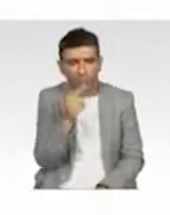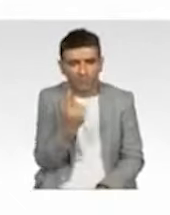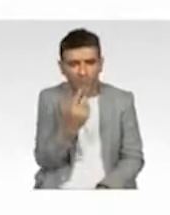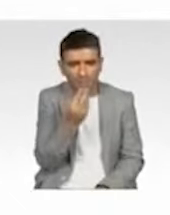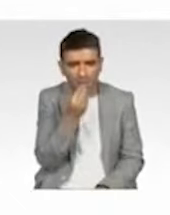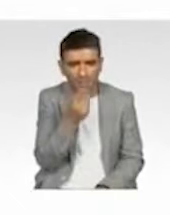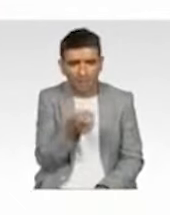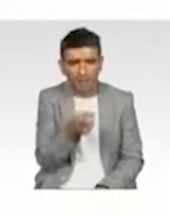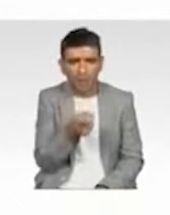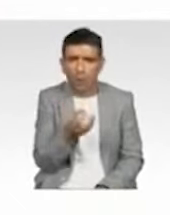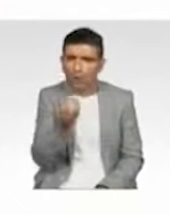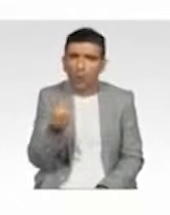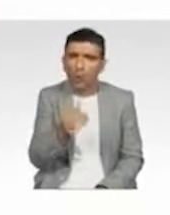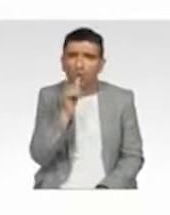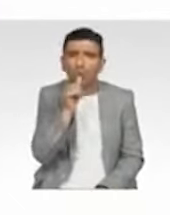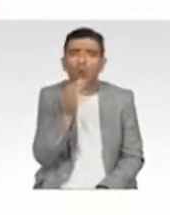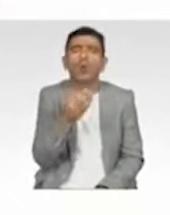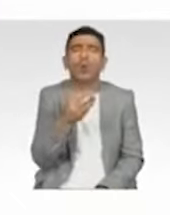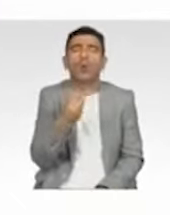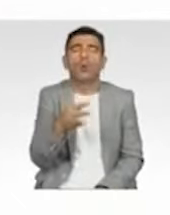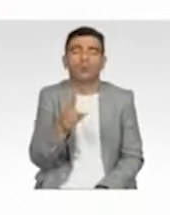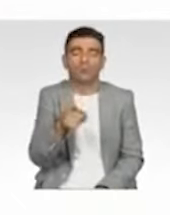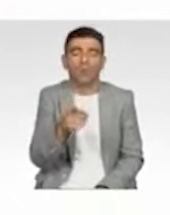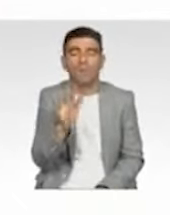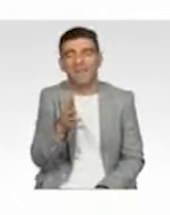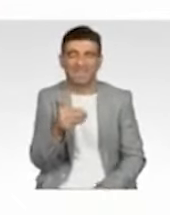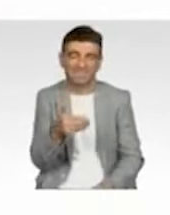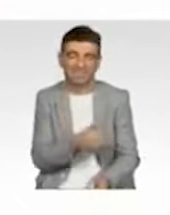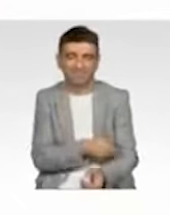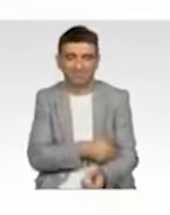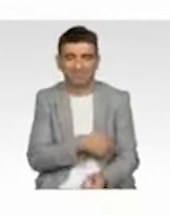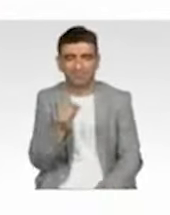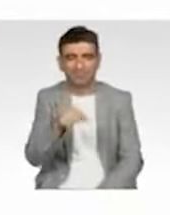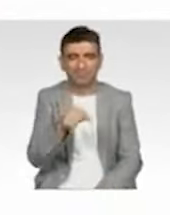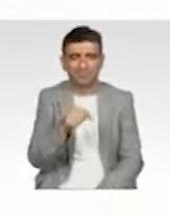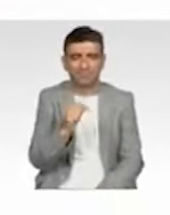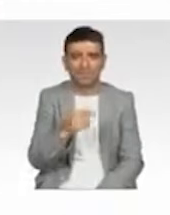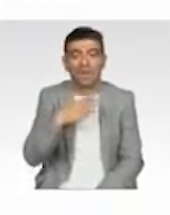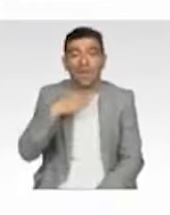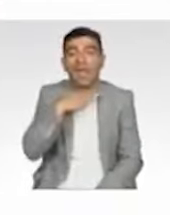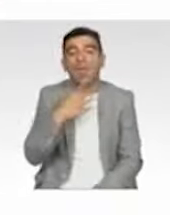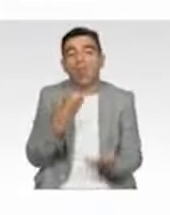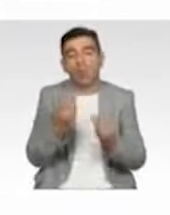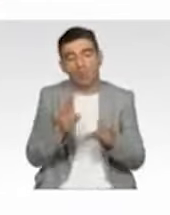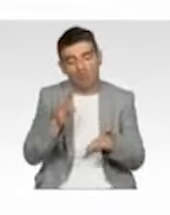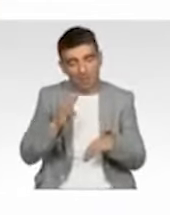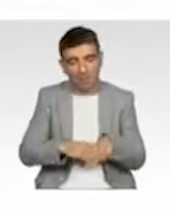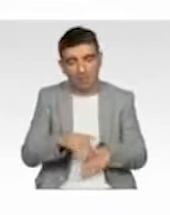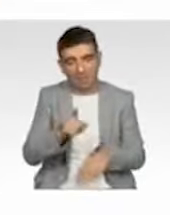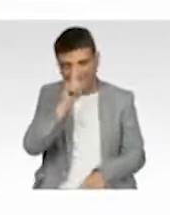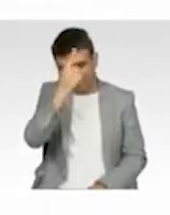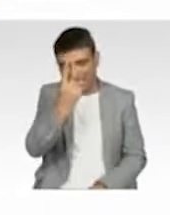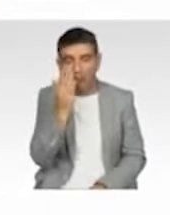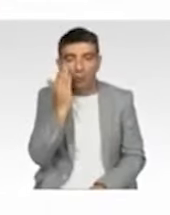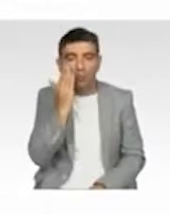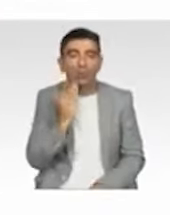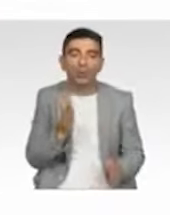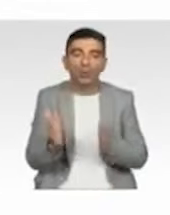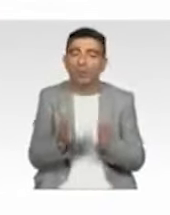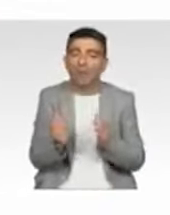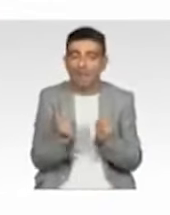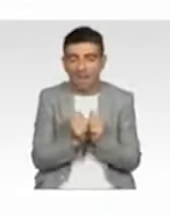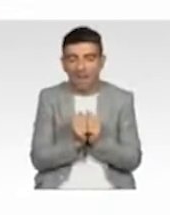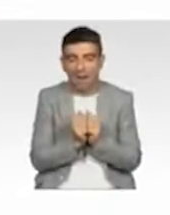bu? Çok sulu yapılmıyor. Bazı yörelerde bunu etsiz de yapıyorlar. Sadece bulgur ve unla